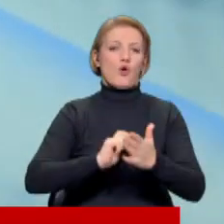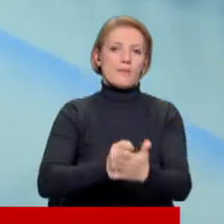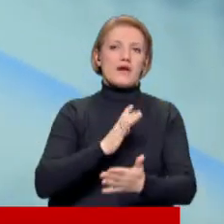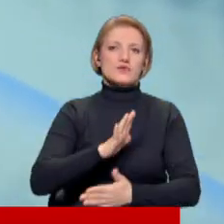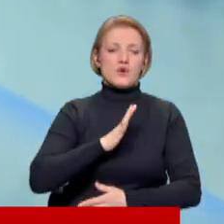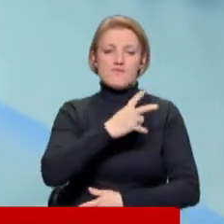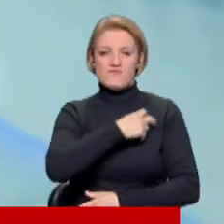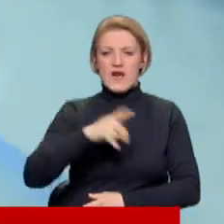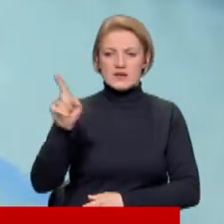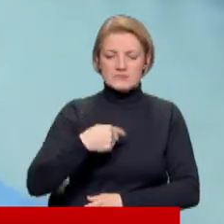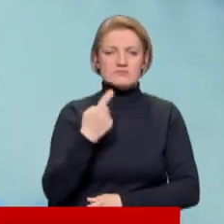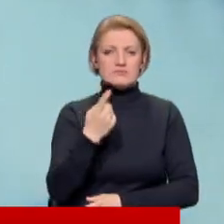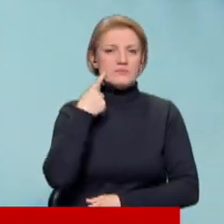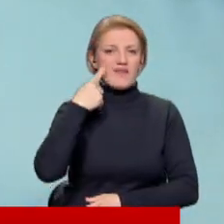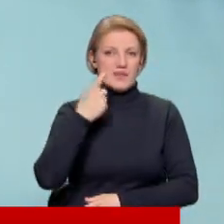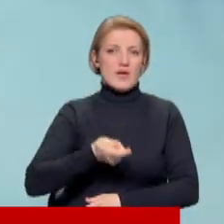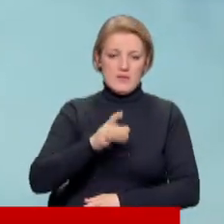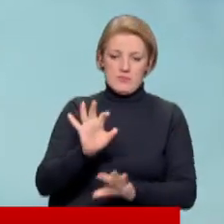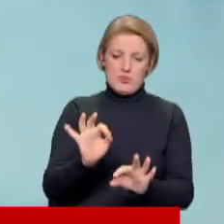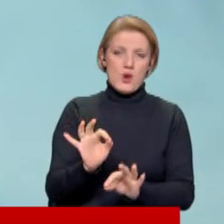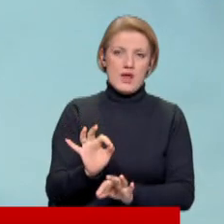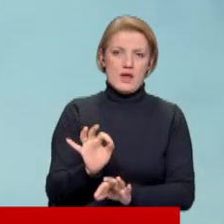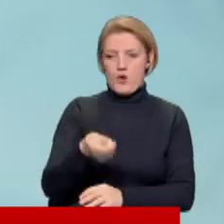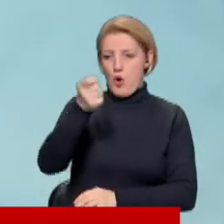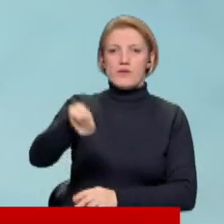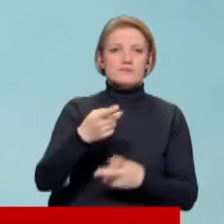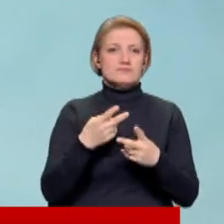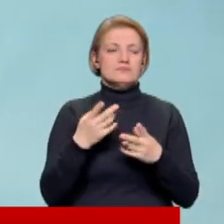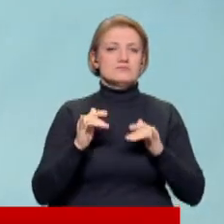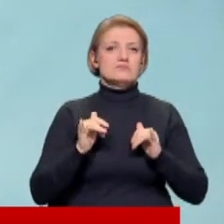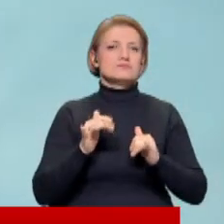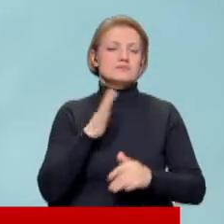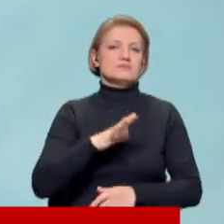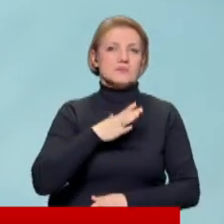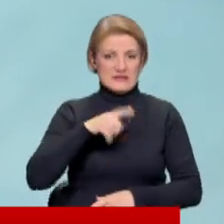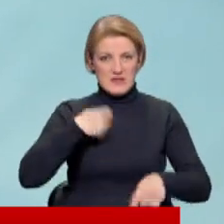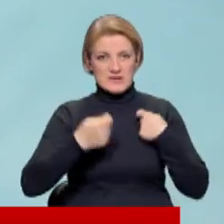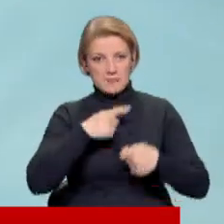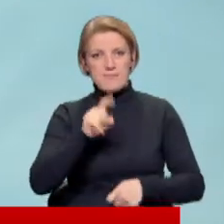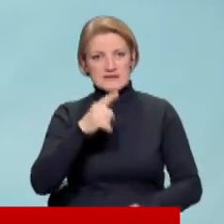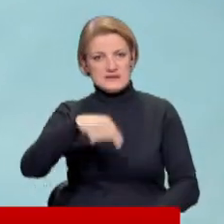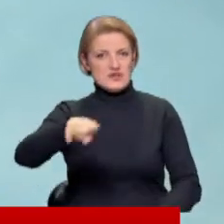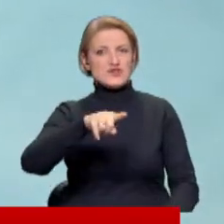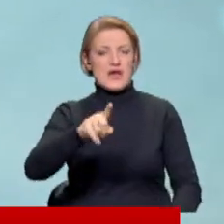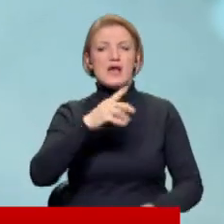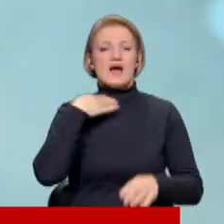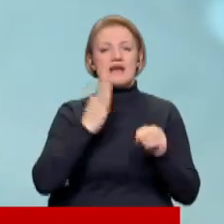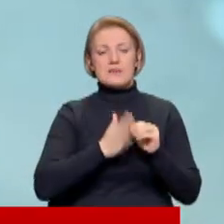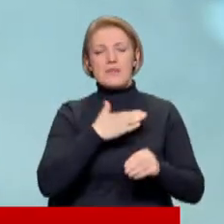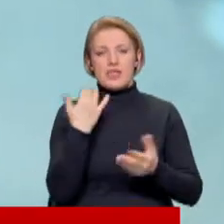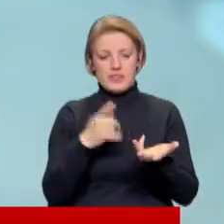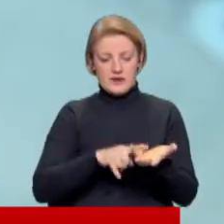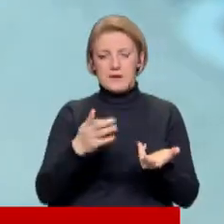istiyor vergisini de devlete bu şekilde ödeyebilmeyi istiyor Saçma sapan mı Sizce Kasaptan et